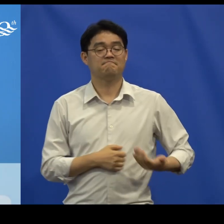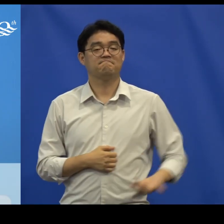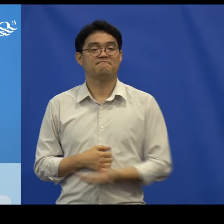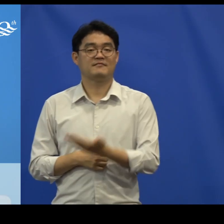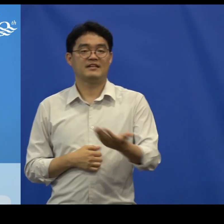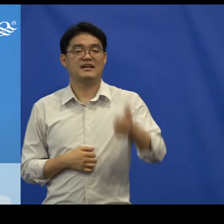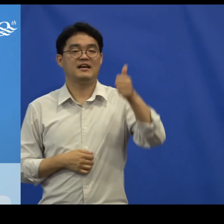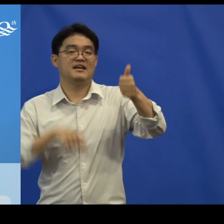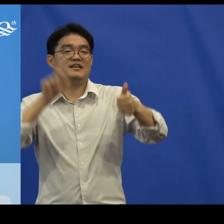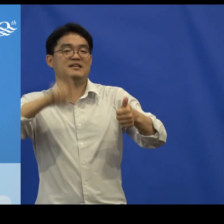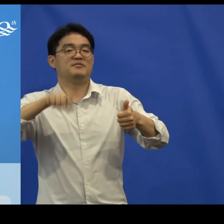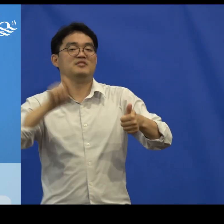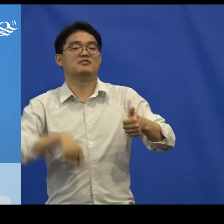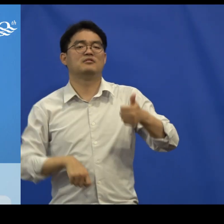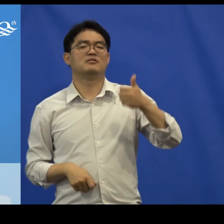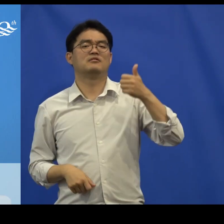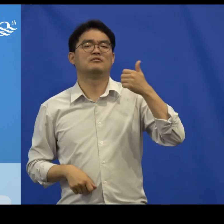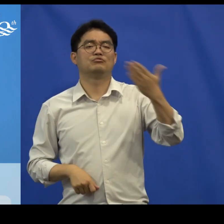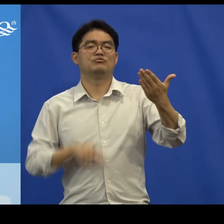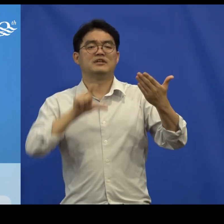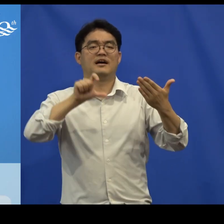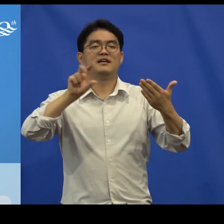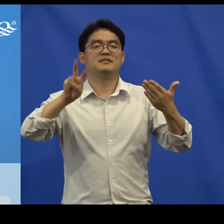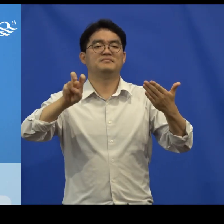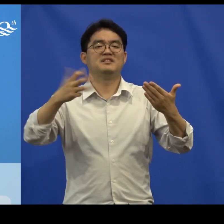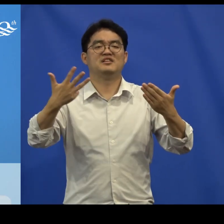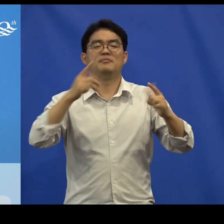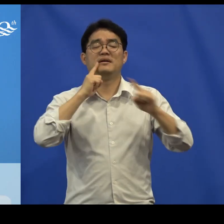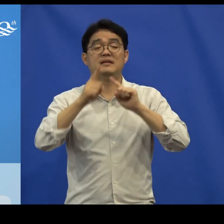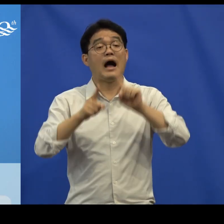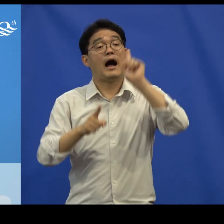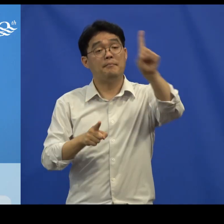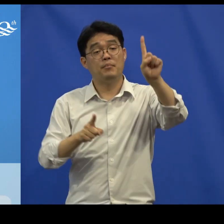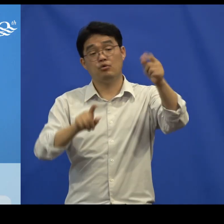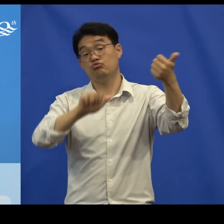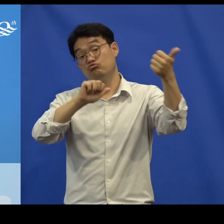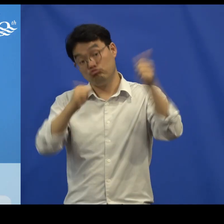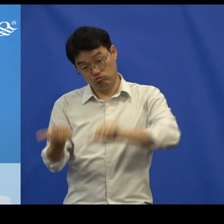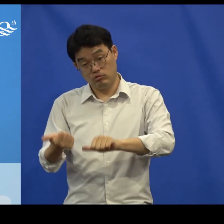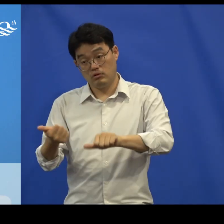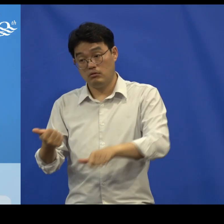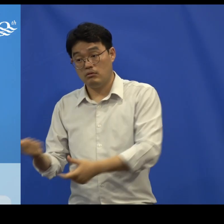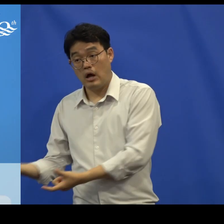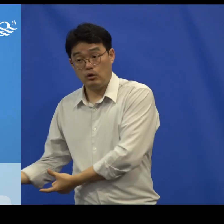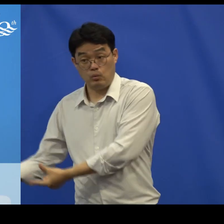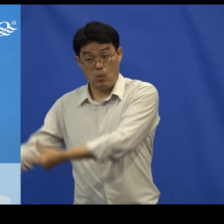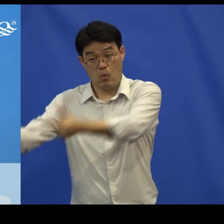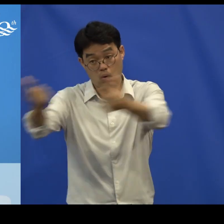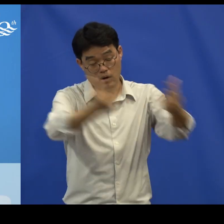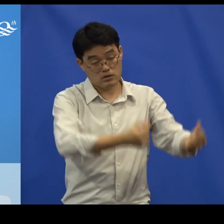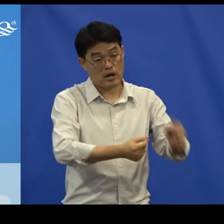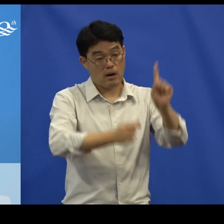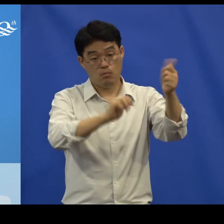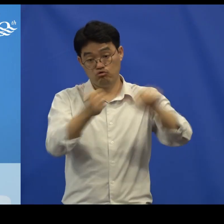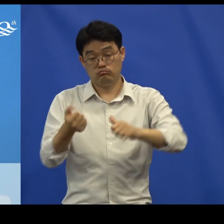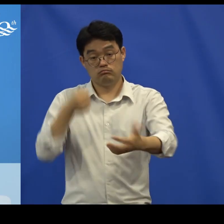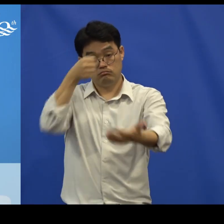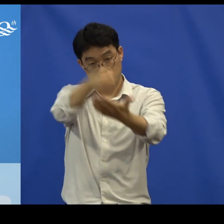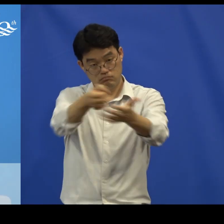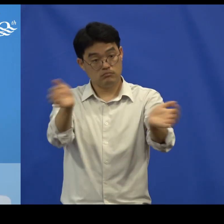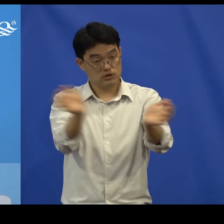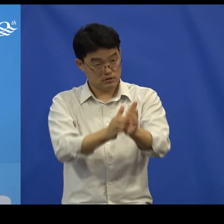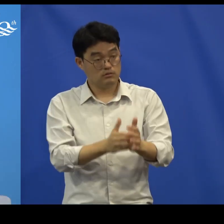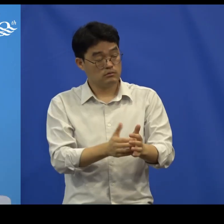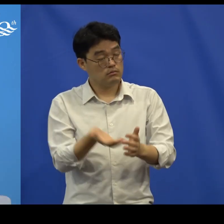한 번 죽는 것은 사람에게 정해진 것이요. 그죠? 죽는 것은 다 정해져 있어. 근데 그 죽음이 끝이